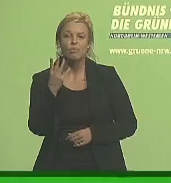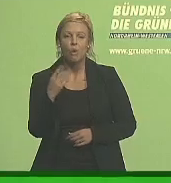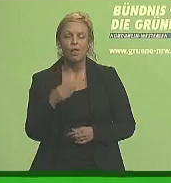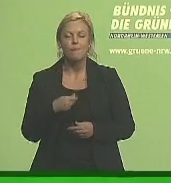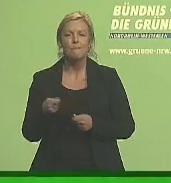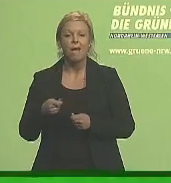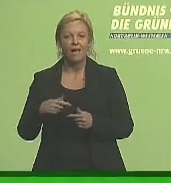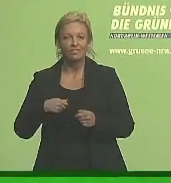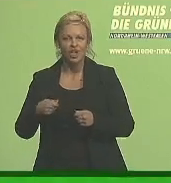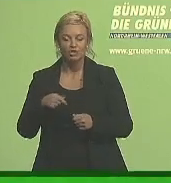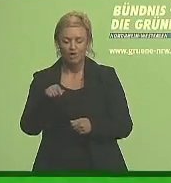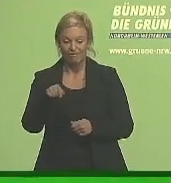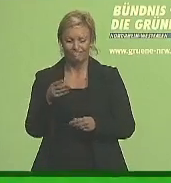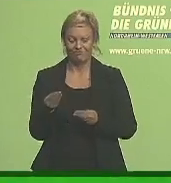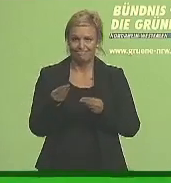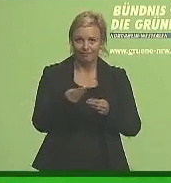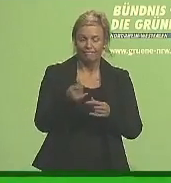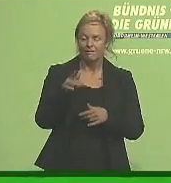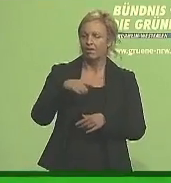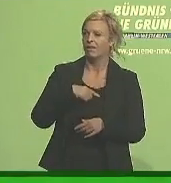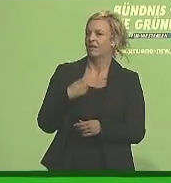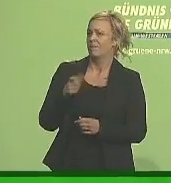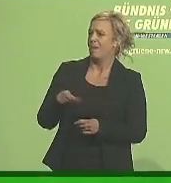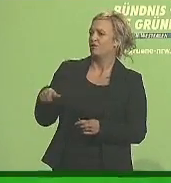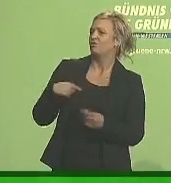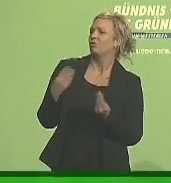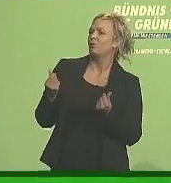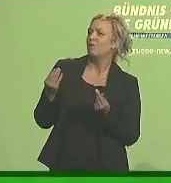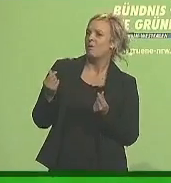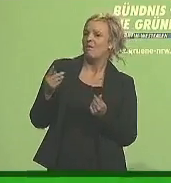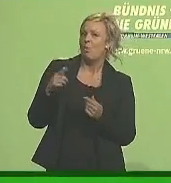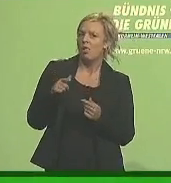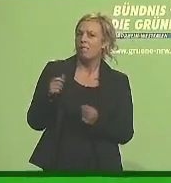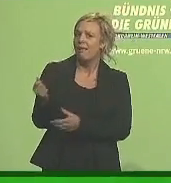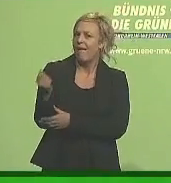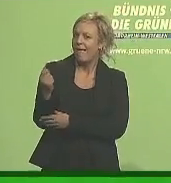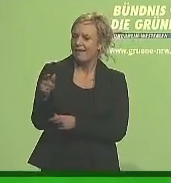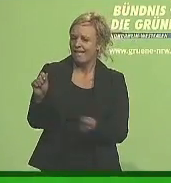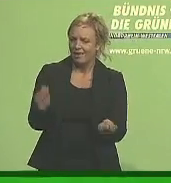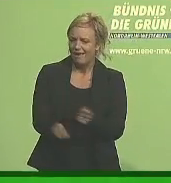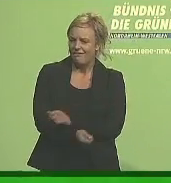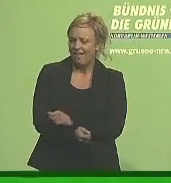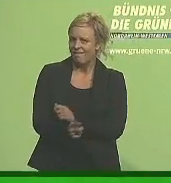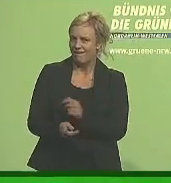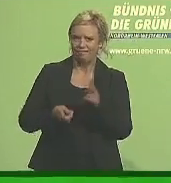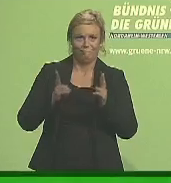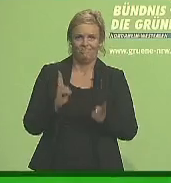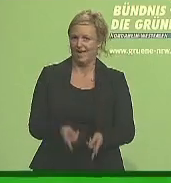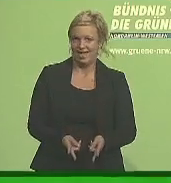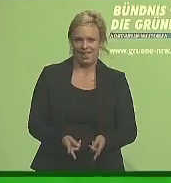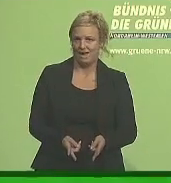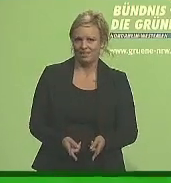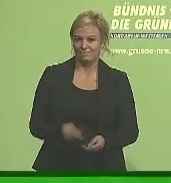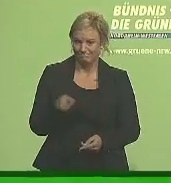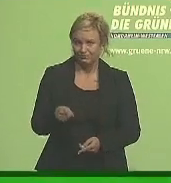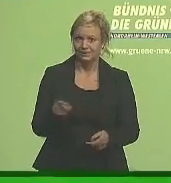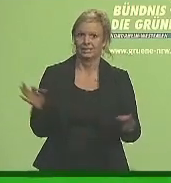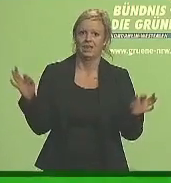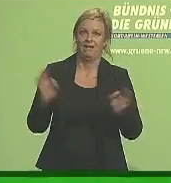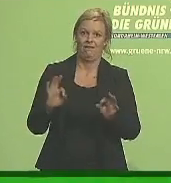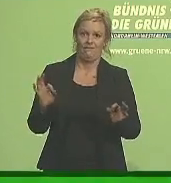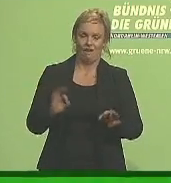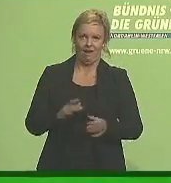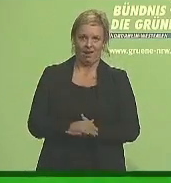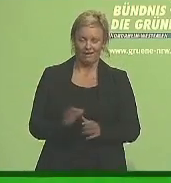ihnen das Gefühl vermittelt wird, dass diese Energiewende sozial ungerecht ist. Das ist die eigentliche Gefahr. Und die wird von rechts und von